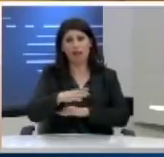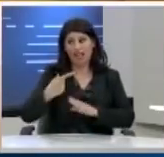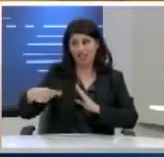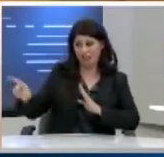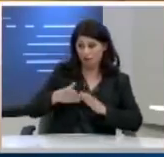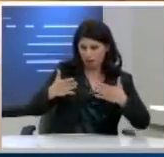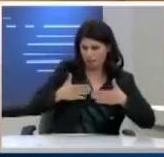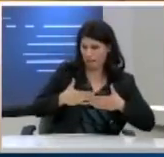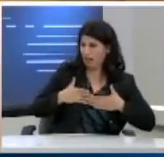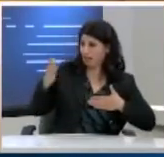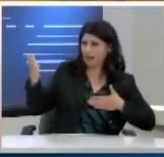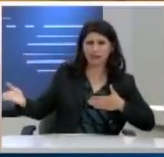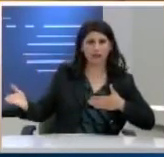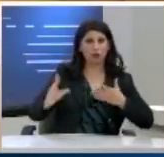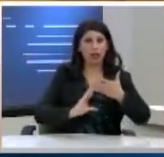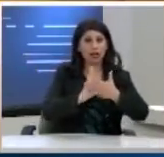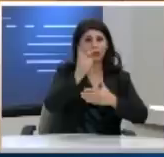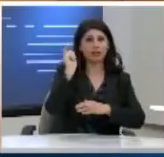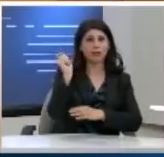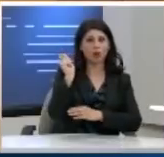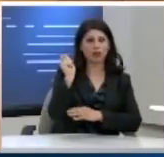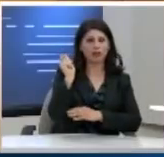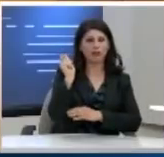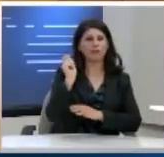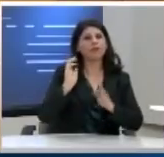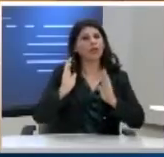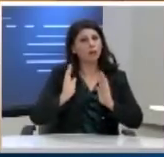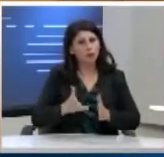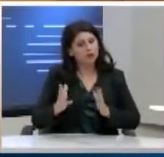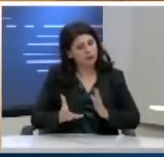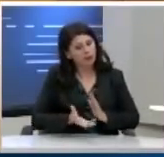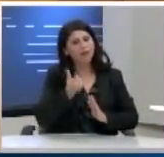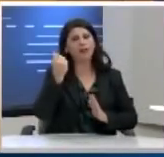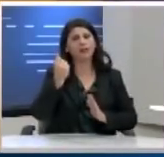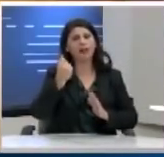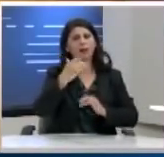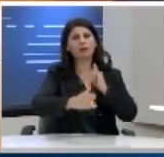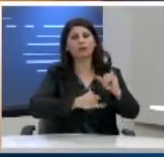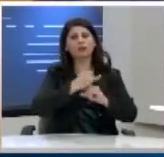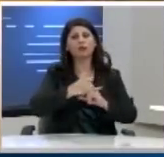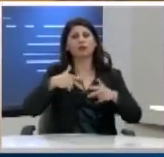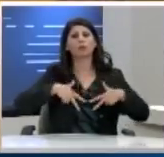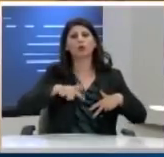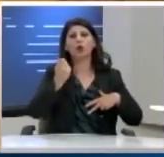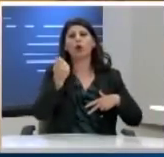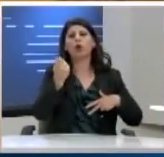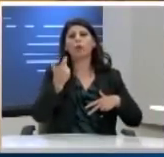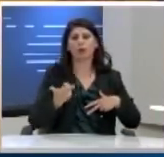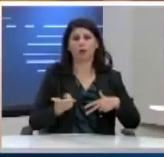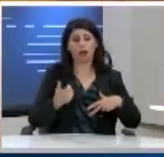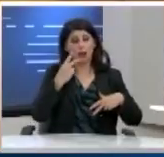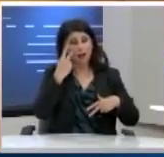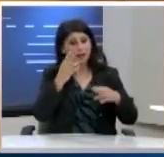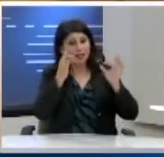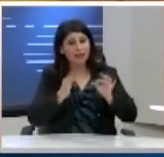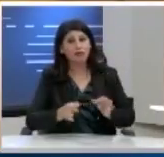εσάς είναι ότι η αναπτυξιακή μας πολιτική μπορείτε να τη βρείτε από το site του Υπουργείου Οικονομικών. Μπορείτε να δείτε ακριβώς τι θα